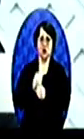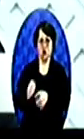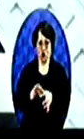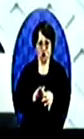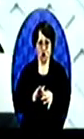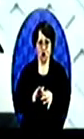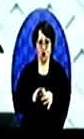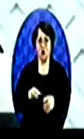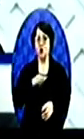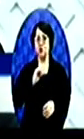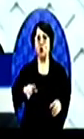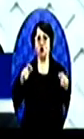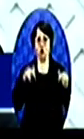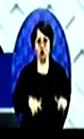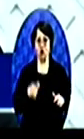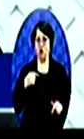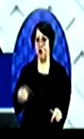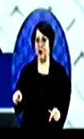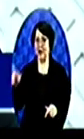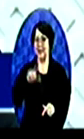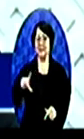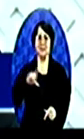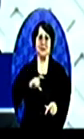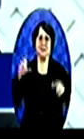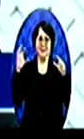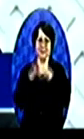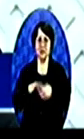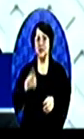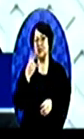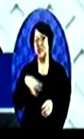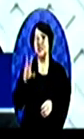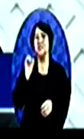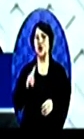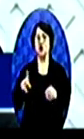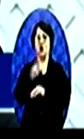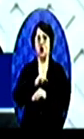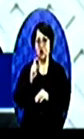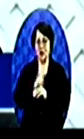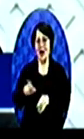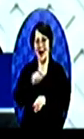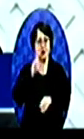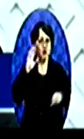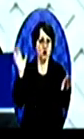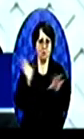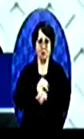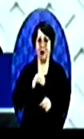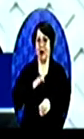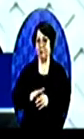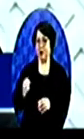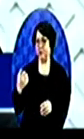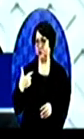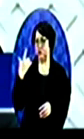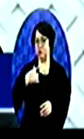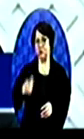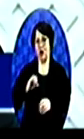Туулголын онцгой хамгаалалтын бүсэд олгосон газрын эрхийг цуцлахыг нийслэлийн газар зохион байгуулалтын албанд уг үсэд олгосон газарт ямар